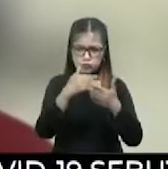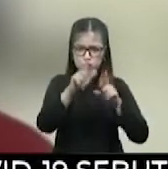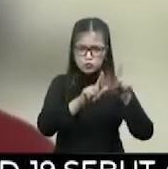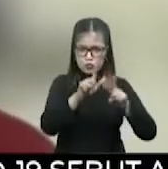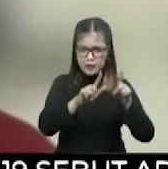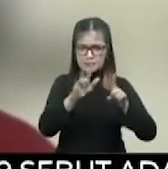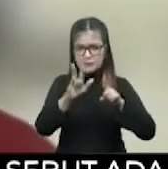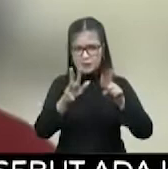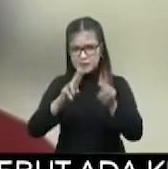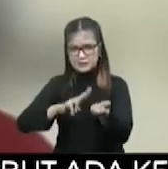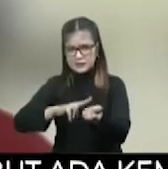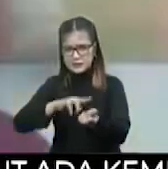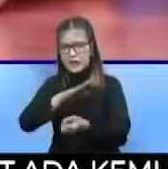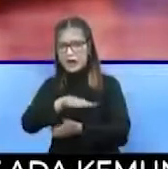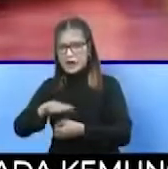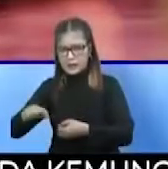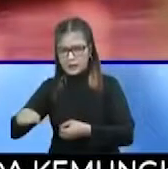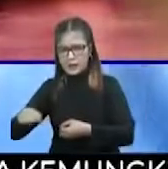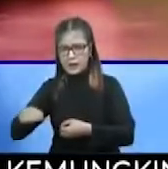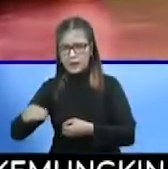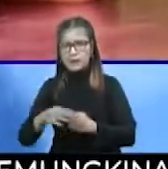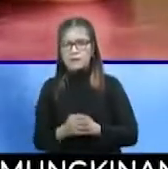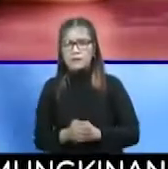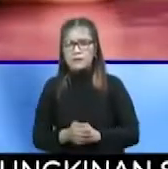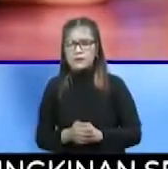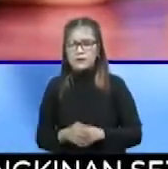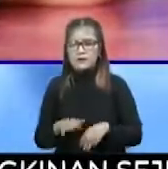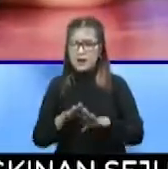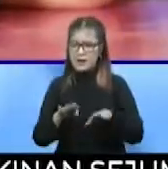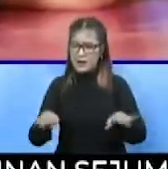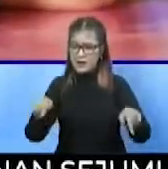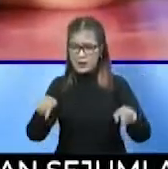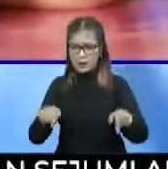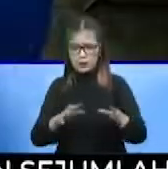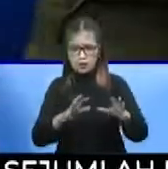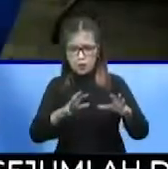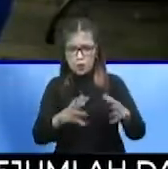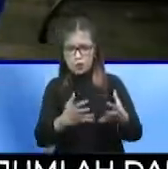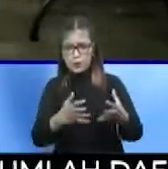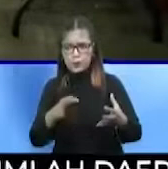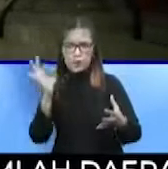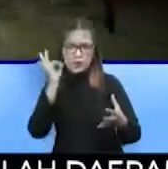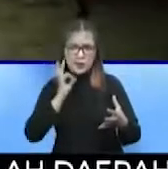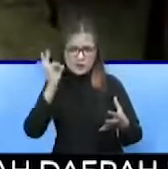19 pasien anak. Jadi memang anak adalah salah satu kelompok yang berisiko